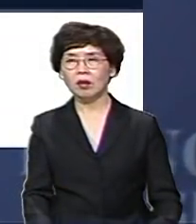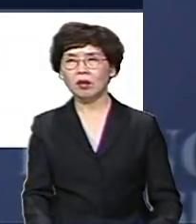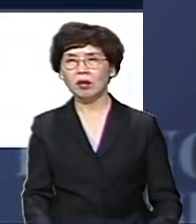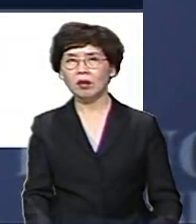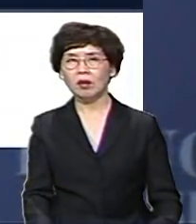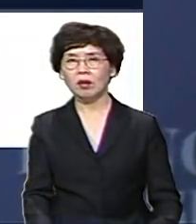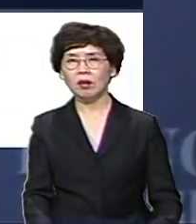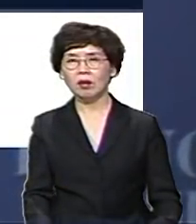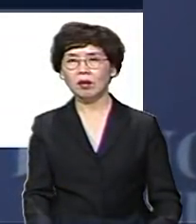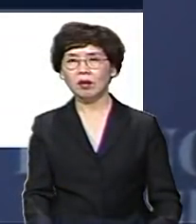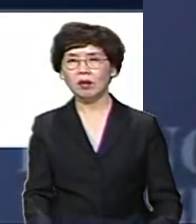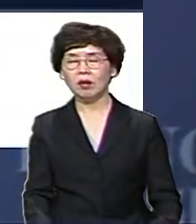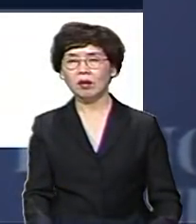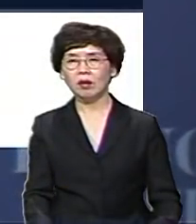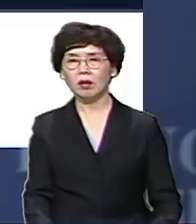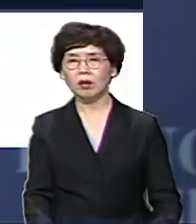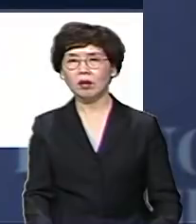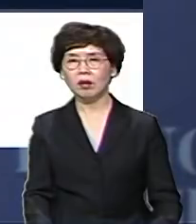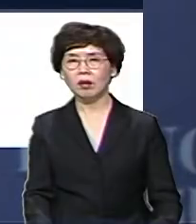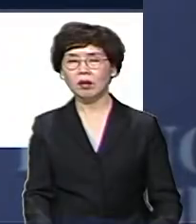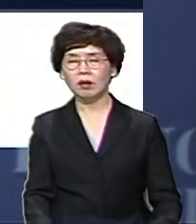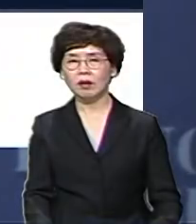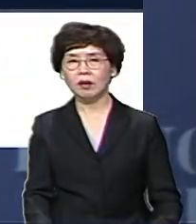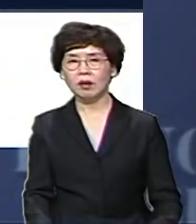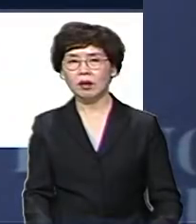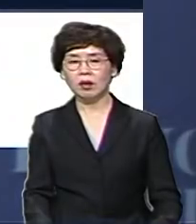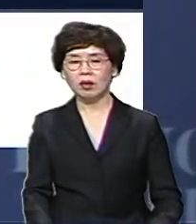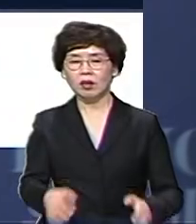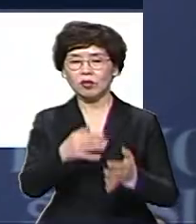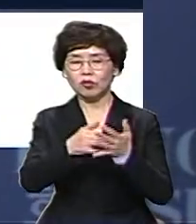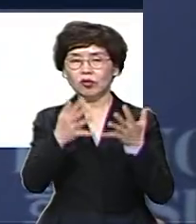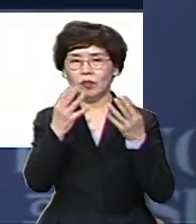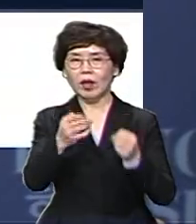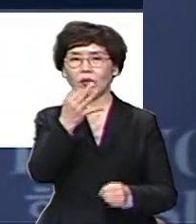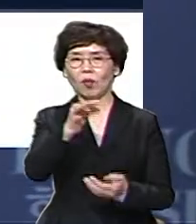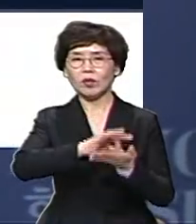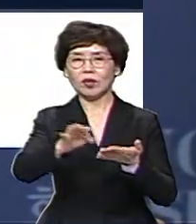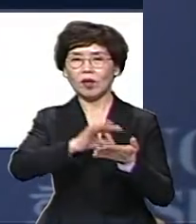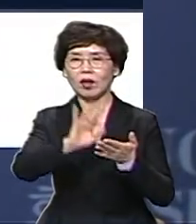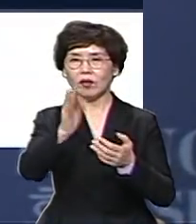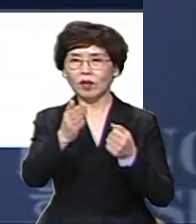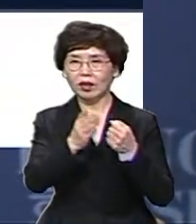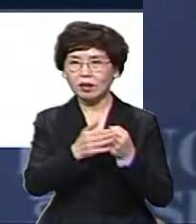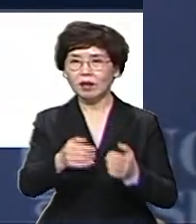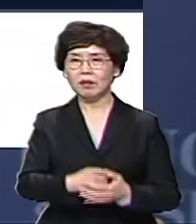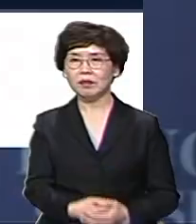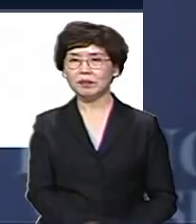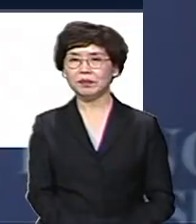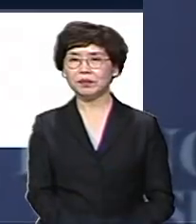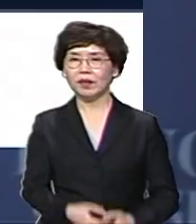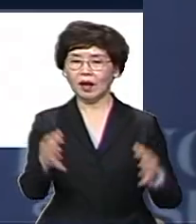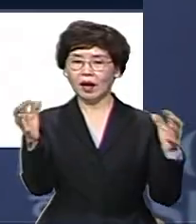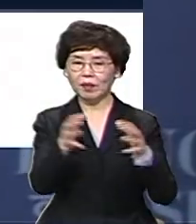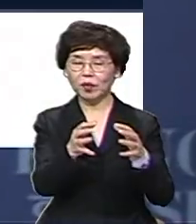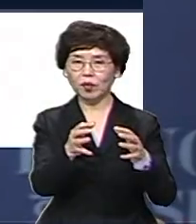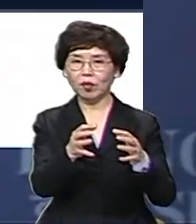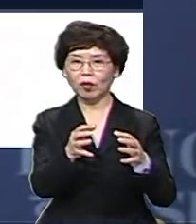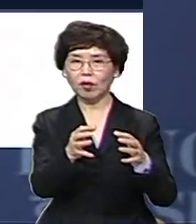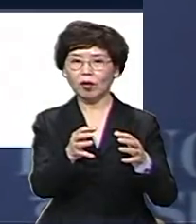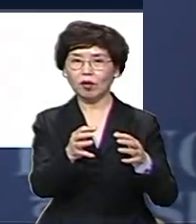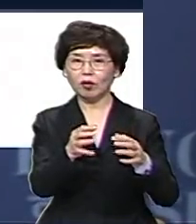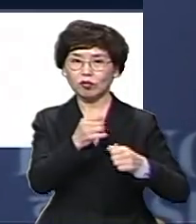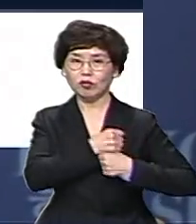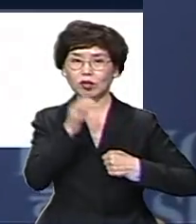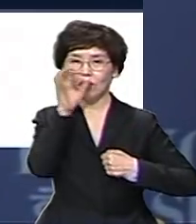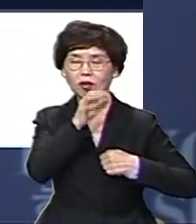또 북남한과의 합동 군사훈련은 어떻게 되겠습니까? 합동 군사훈련은요? 그것은